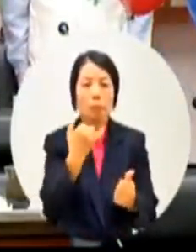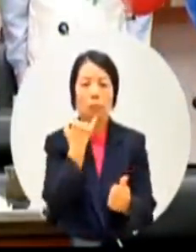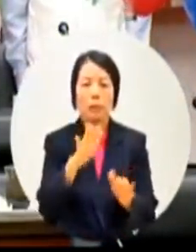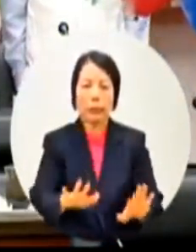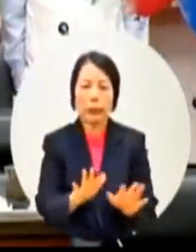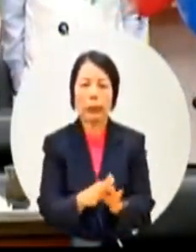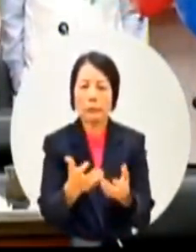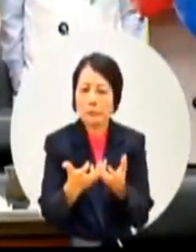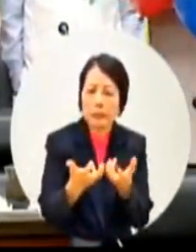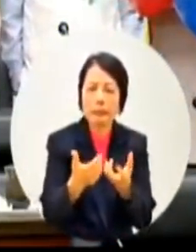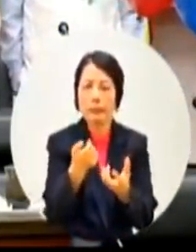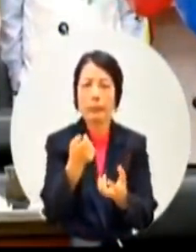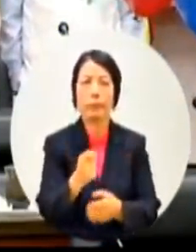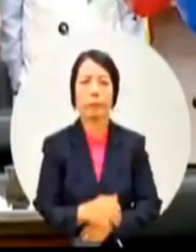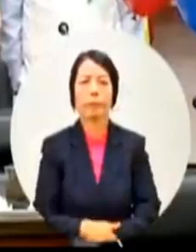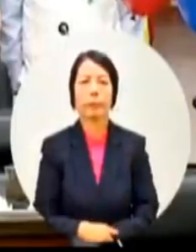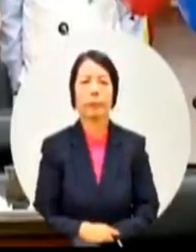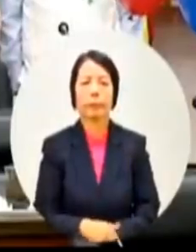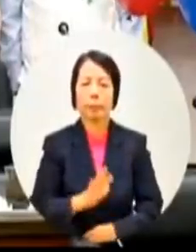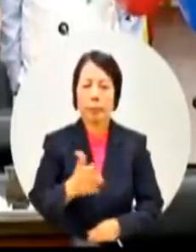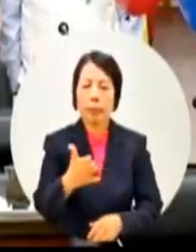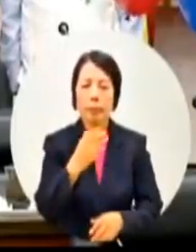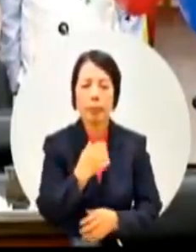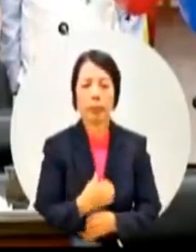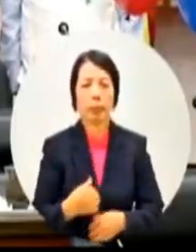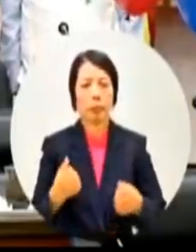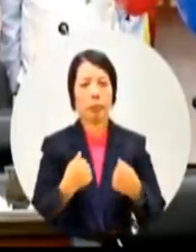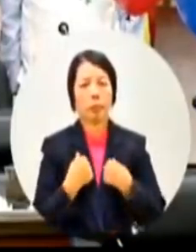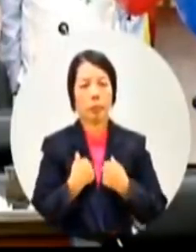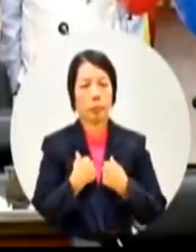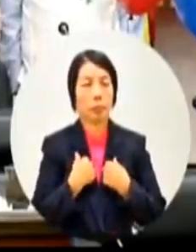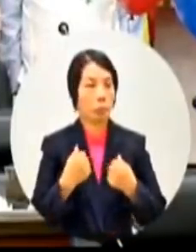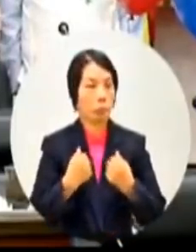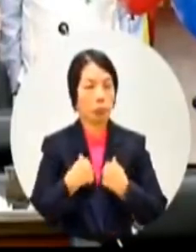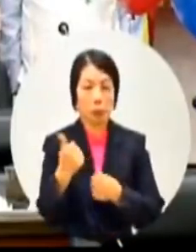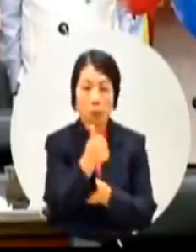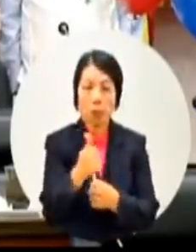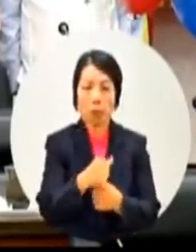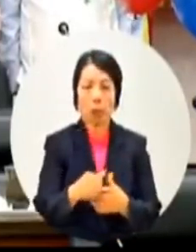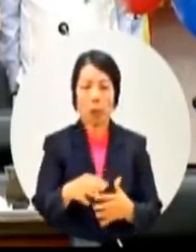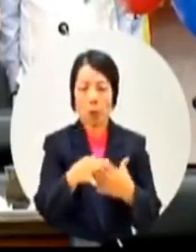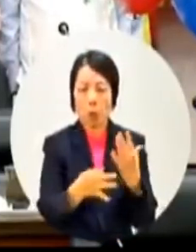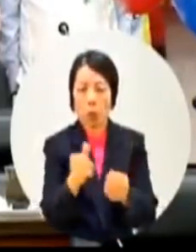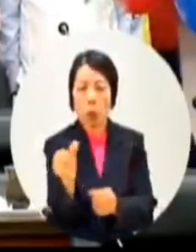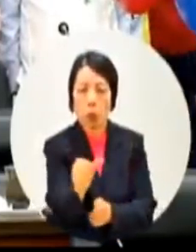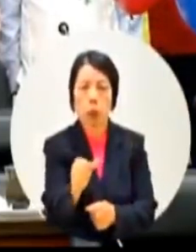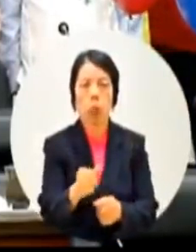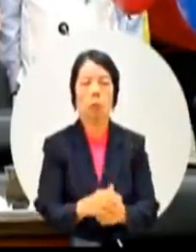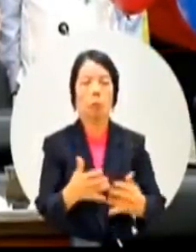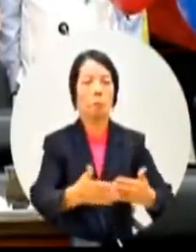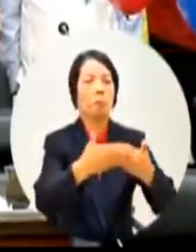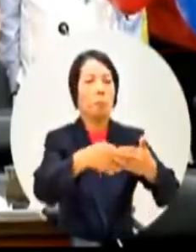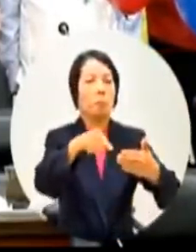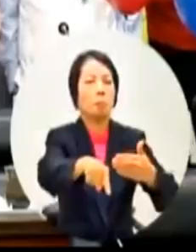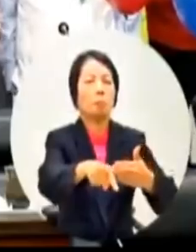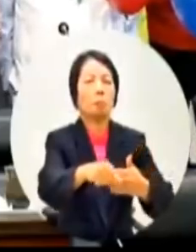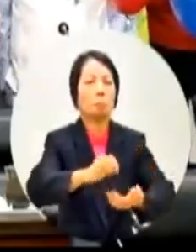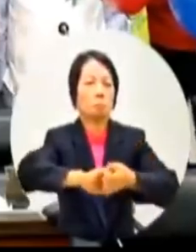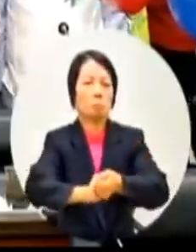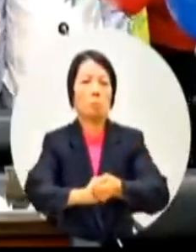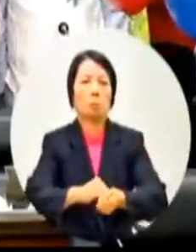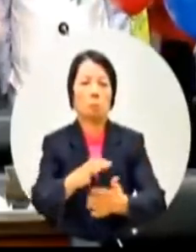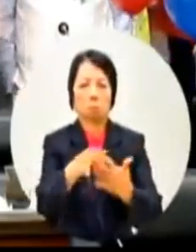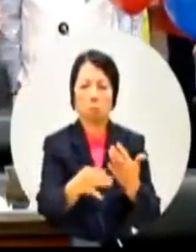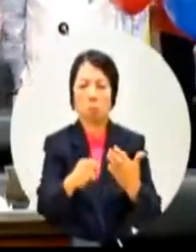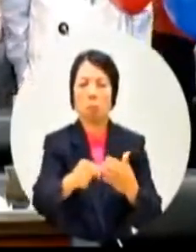市长也知道习五条的内容，习近平的定调、北京的定调，九二共识并没有存在，九二共识也